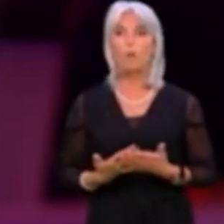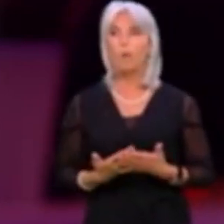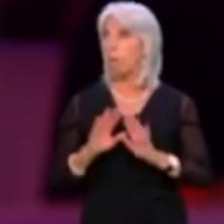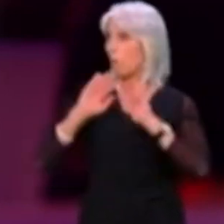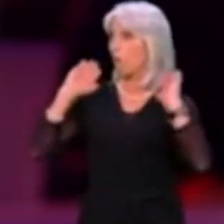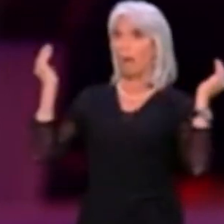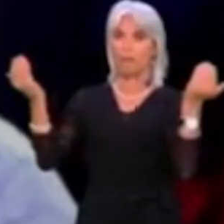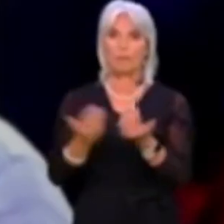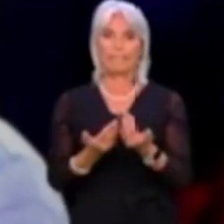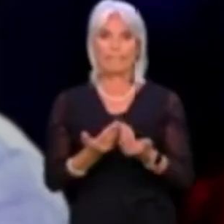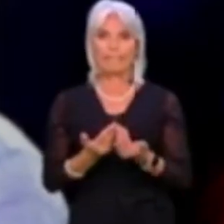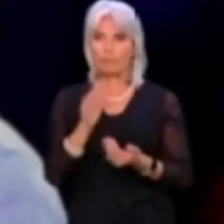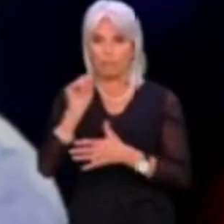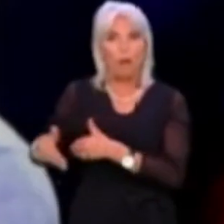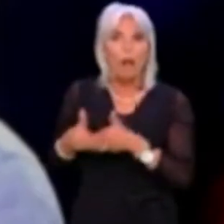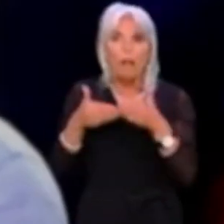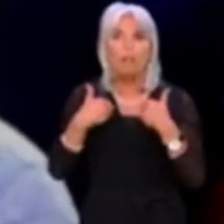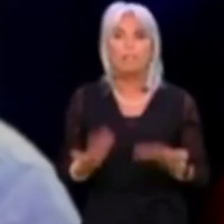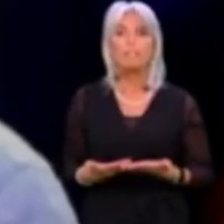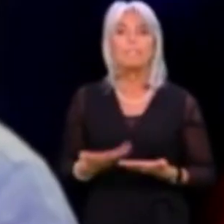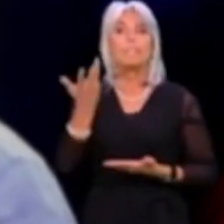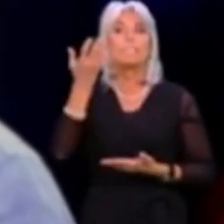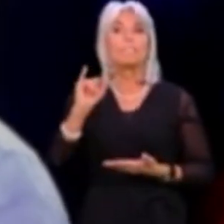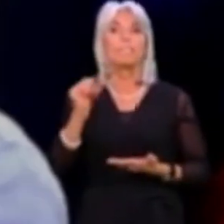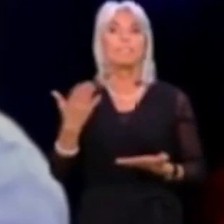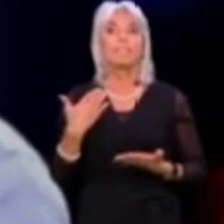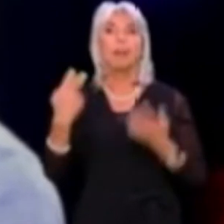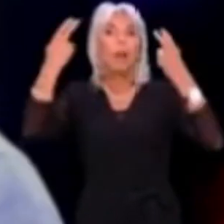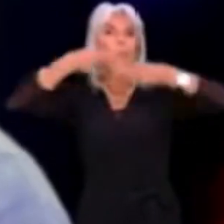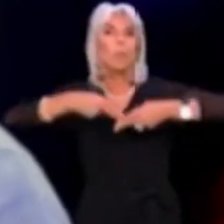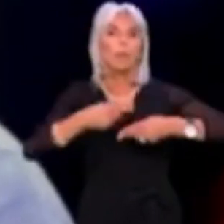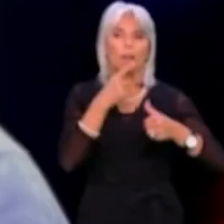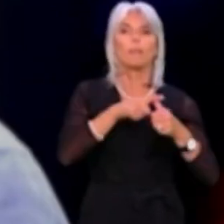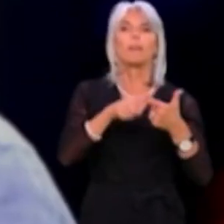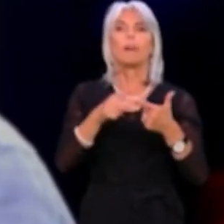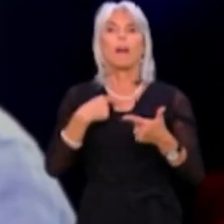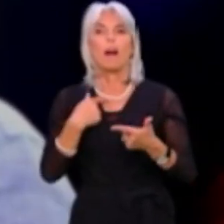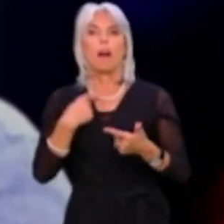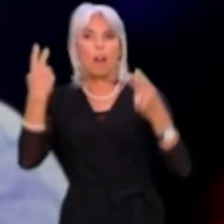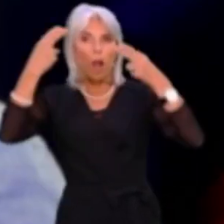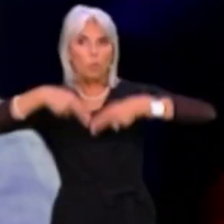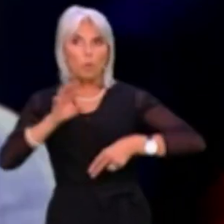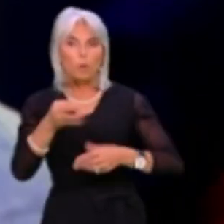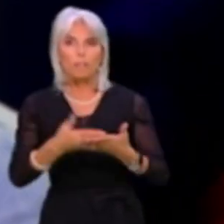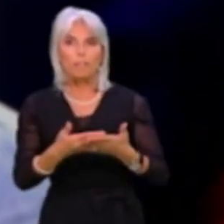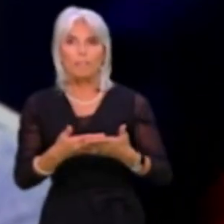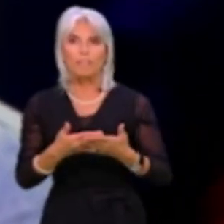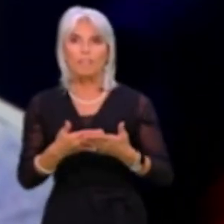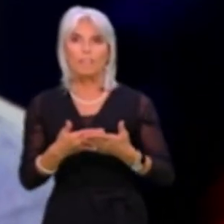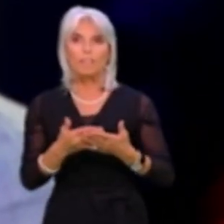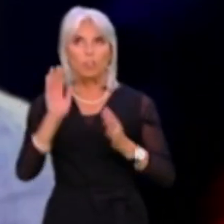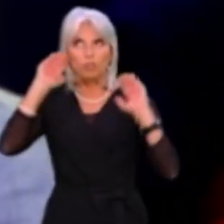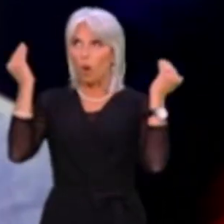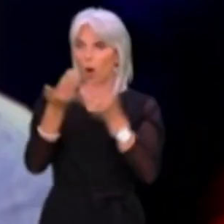fermé, on ne sait rien faire pour moi, puisque si je parle de la nuit là, mais donc voilà, la nuit, oui, si je suis enfermé dans ma